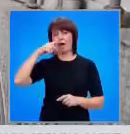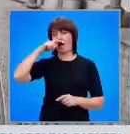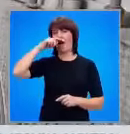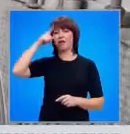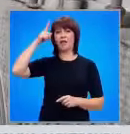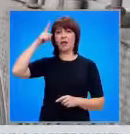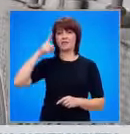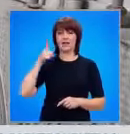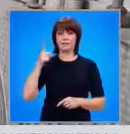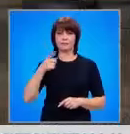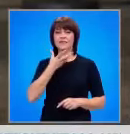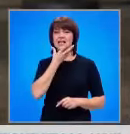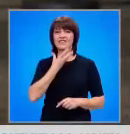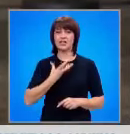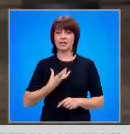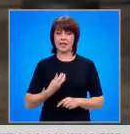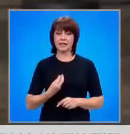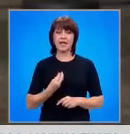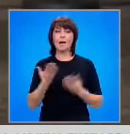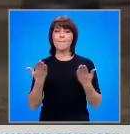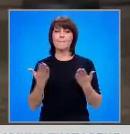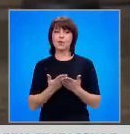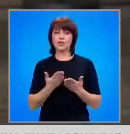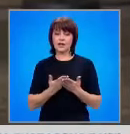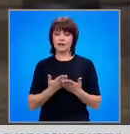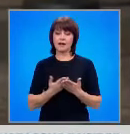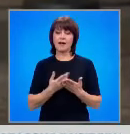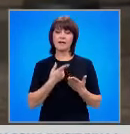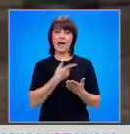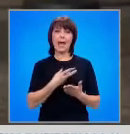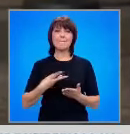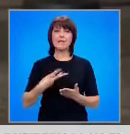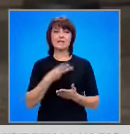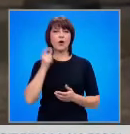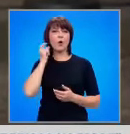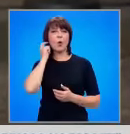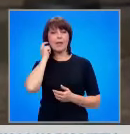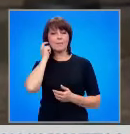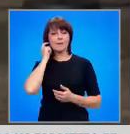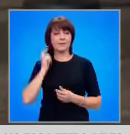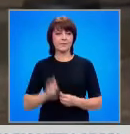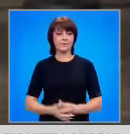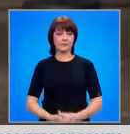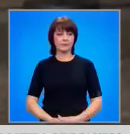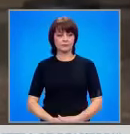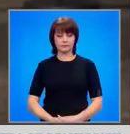абатство. А молитва за душата на кралицата прочете архиепископа на Кентърбъри Джастин Уелби. The soul of